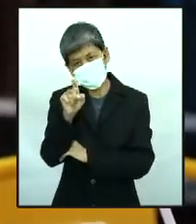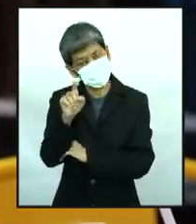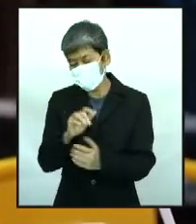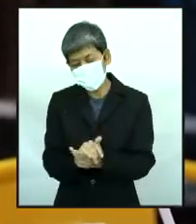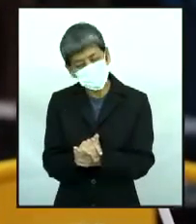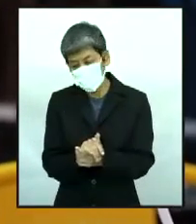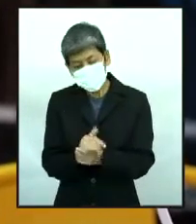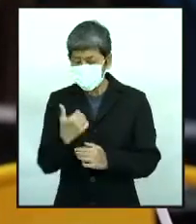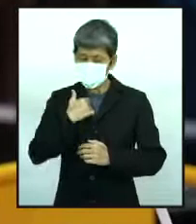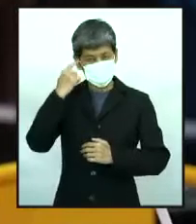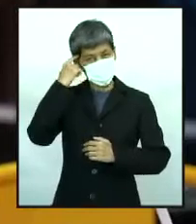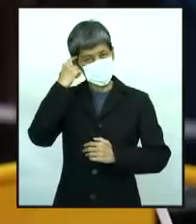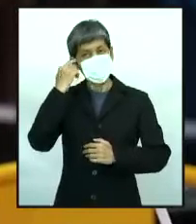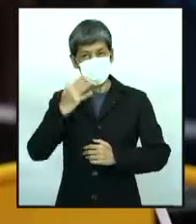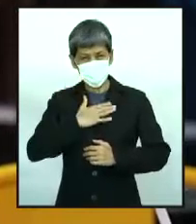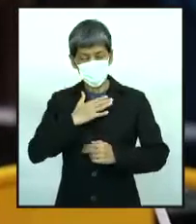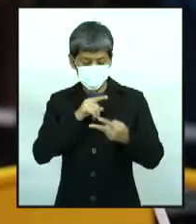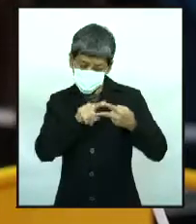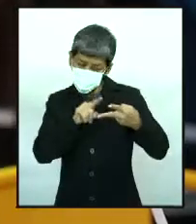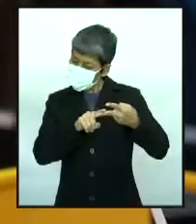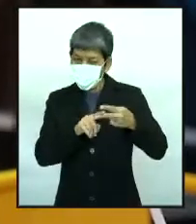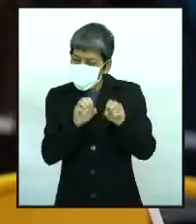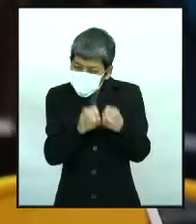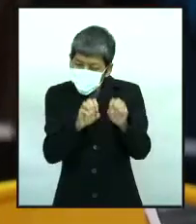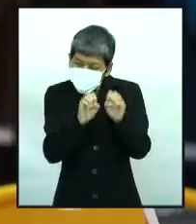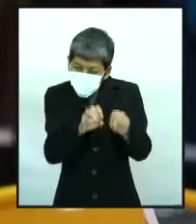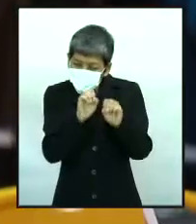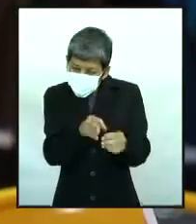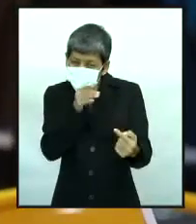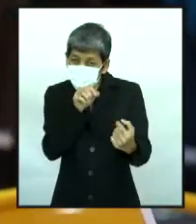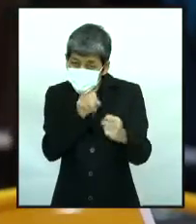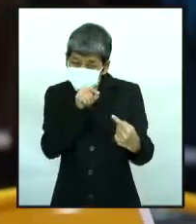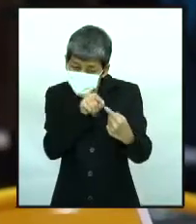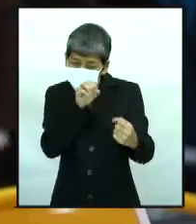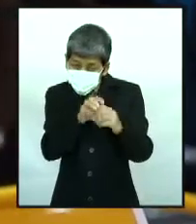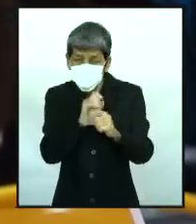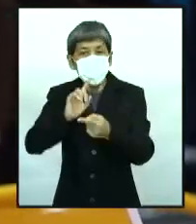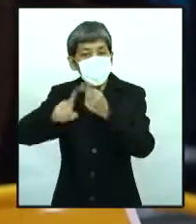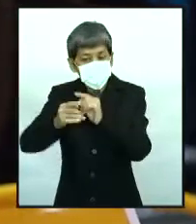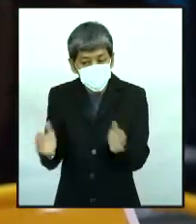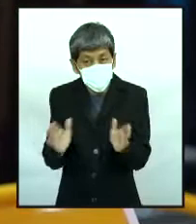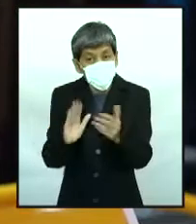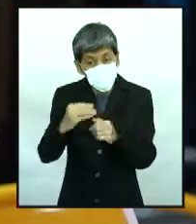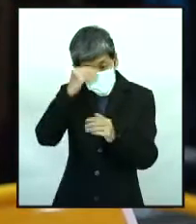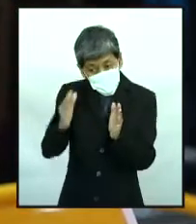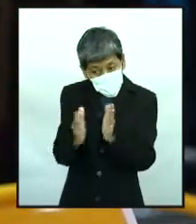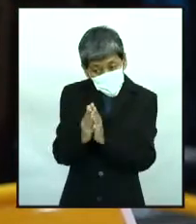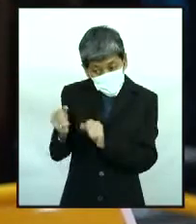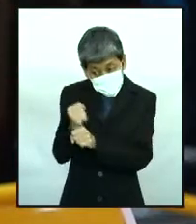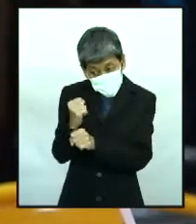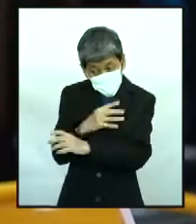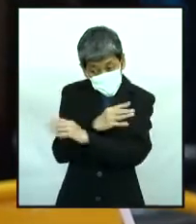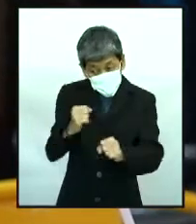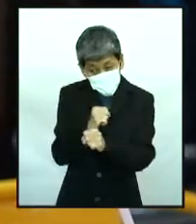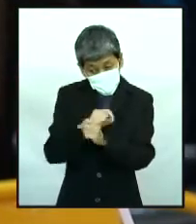ระดับเดียวกันเพราะฉะนั้น2สิ่งนี้ครูจะต้องจัดซ่อมเสริมในเสียงก่อนโดยใช้วิธีเอาเพื่อนที่อยู่ในห้องเรียนที่เขามีความสามารถในด้าน